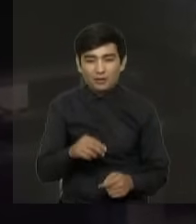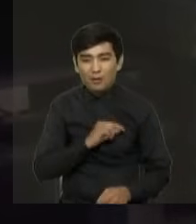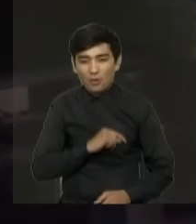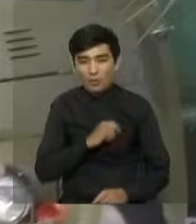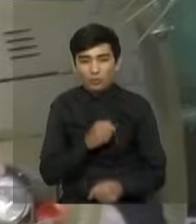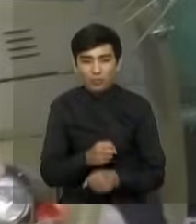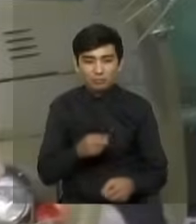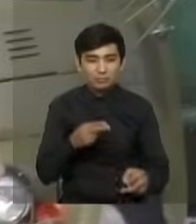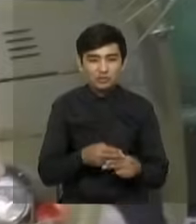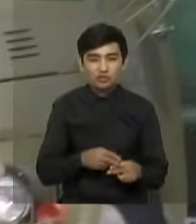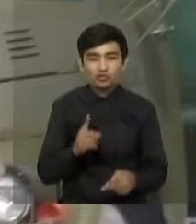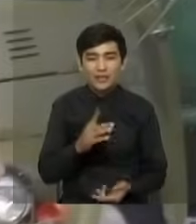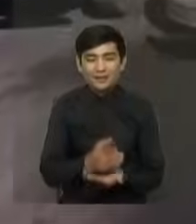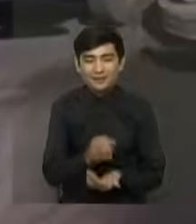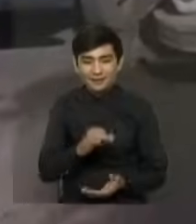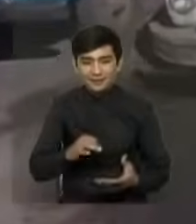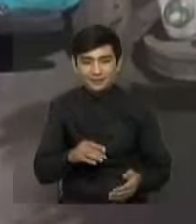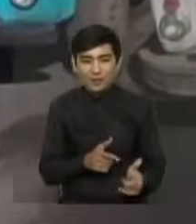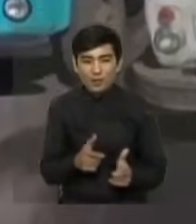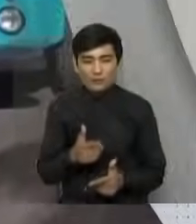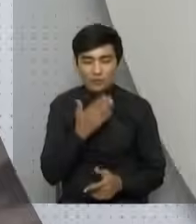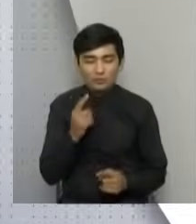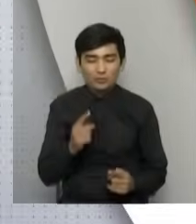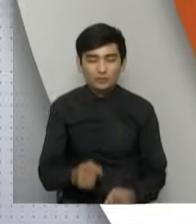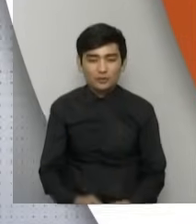Почему области не торопятся с заготовкой угля?